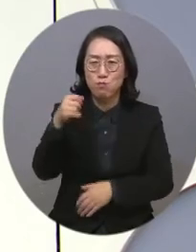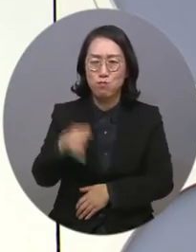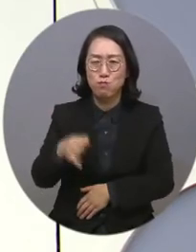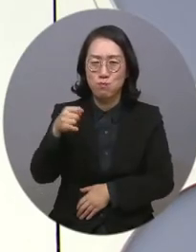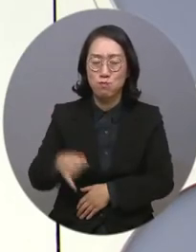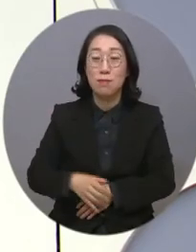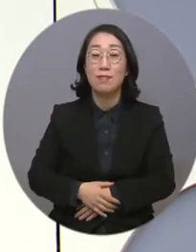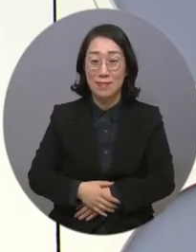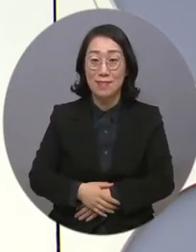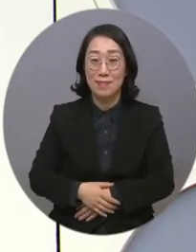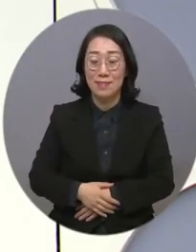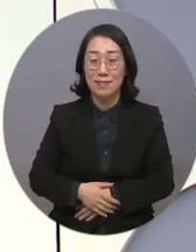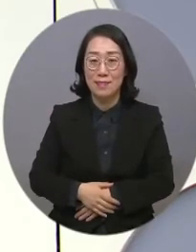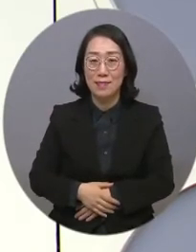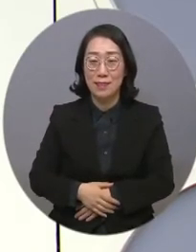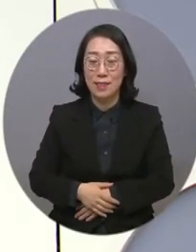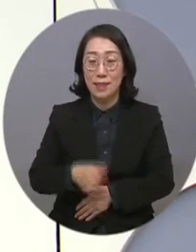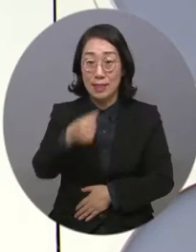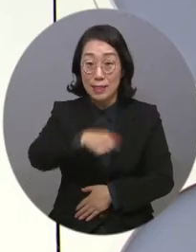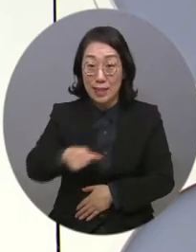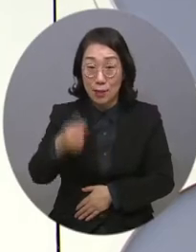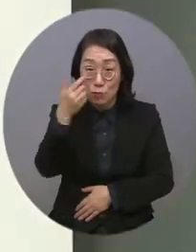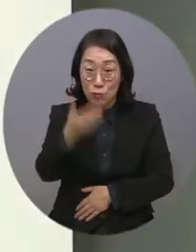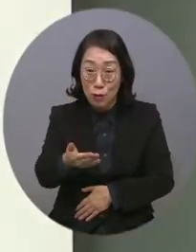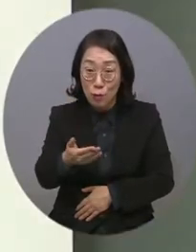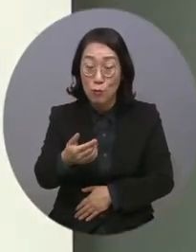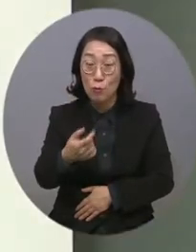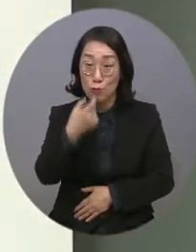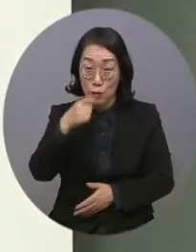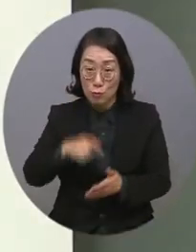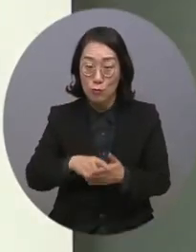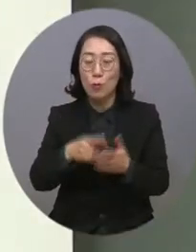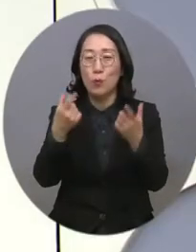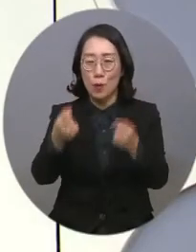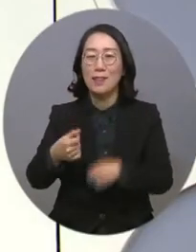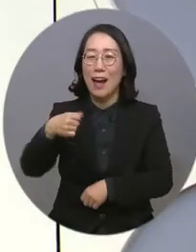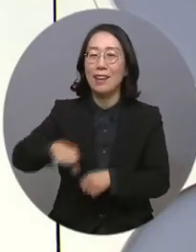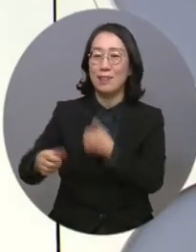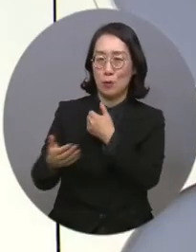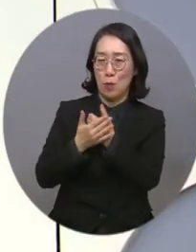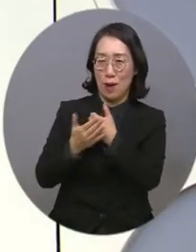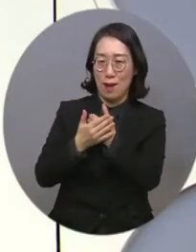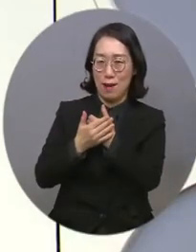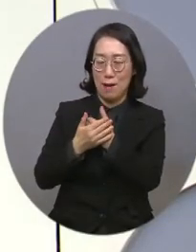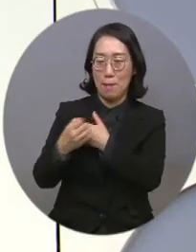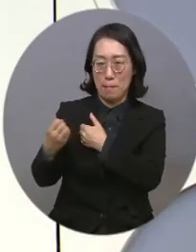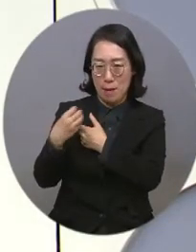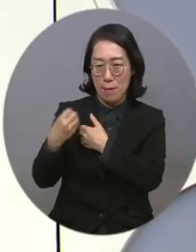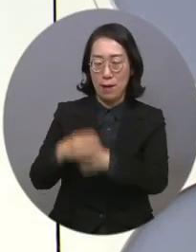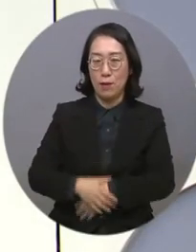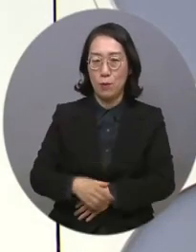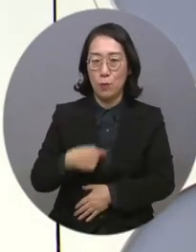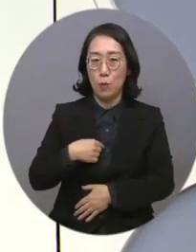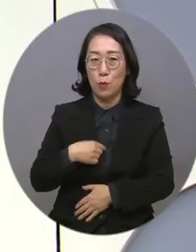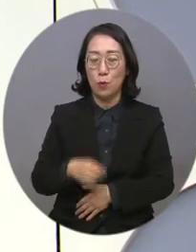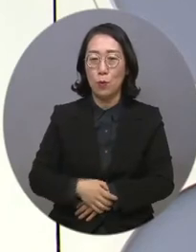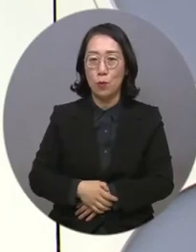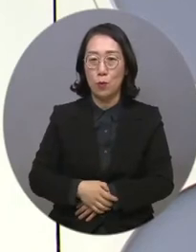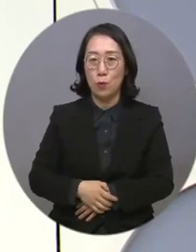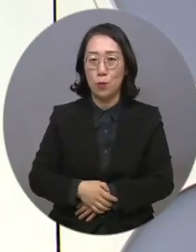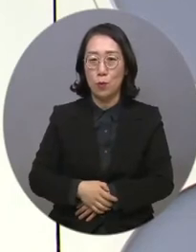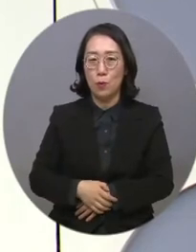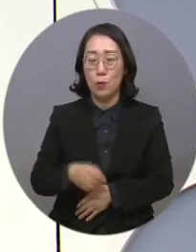않으니까 모르면 그냥 자녀들한테 물으면 금방 가르쳐주거든요. 그런 거라든가 그 다음에 뭐 제가 취미로 이제 시를